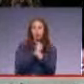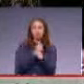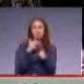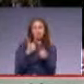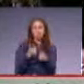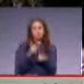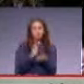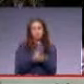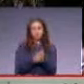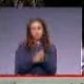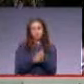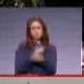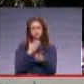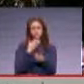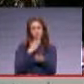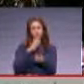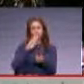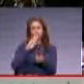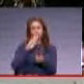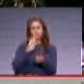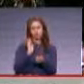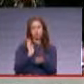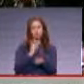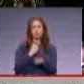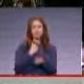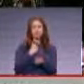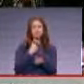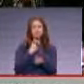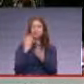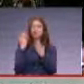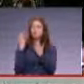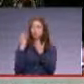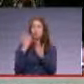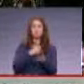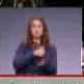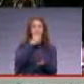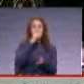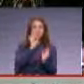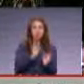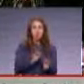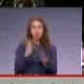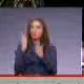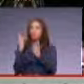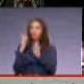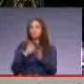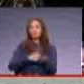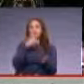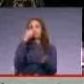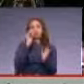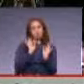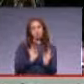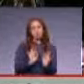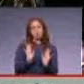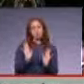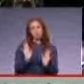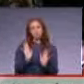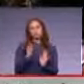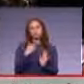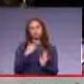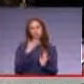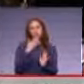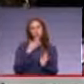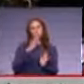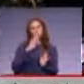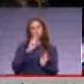لله. يعني ما في حاجة أنا تمنيتها من ربنا وإلا ما ادهالي حقيقة يعني. فأنا